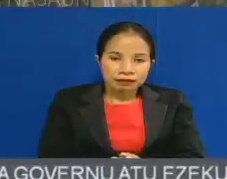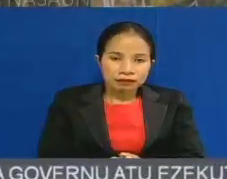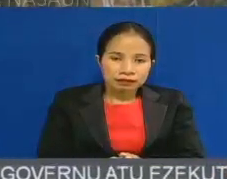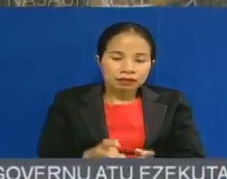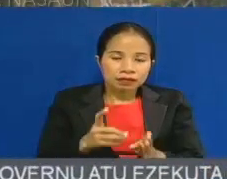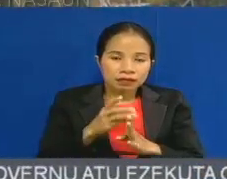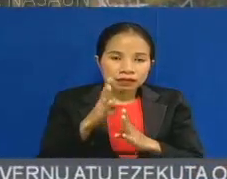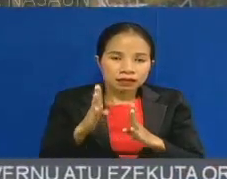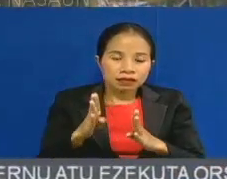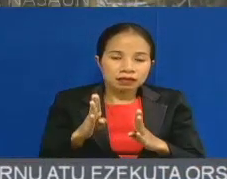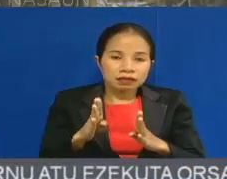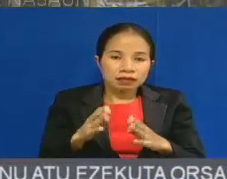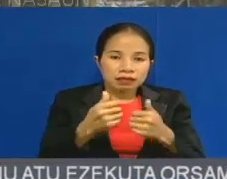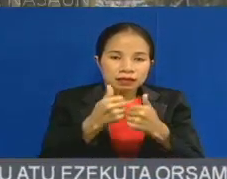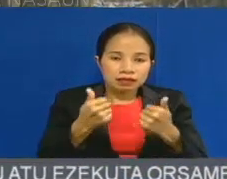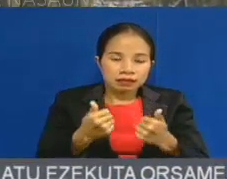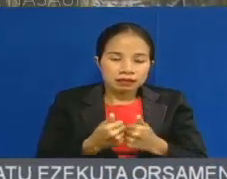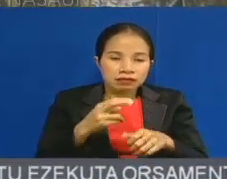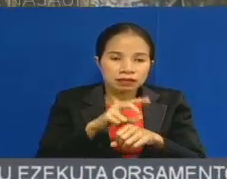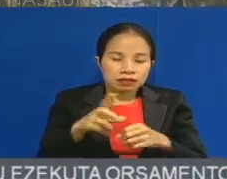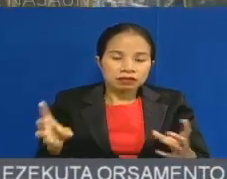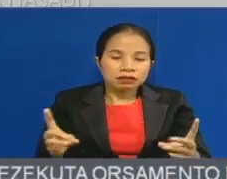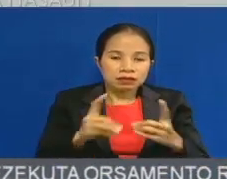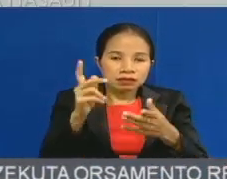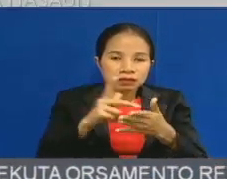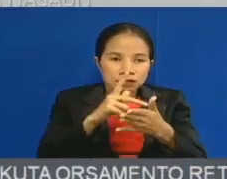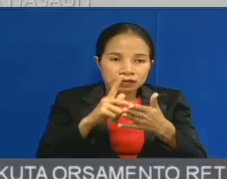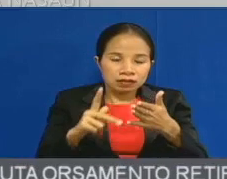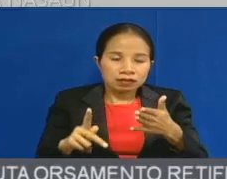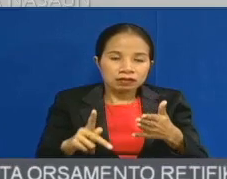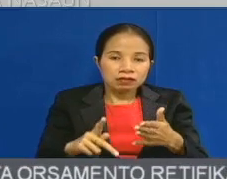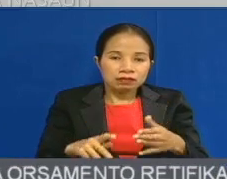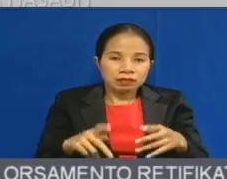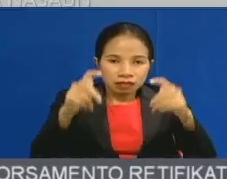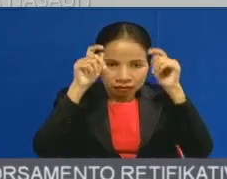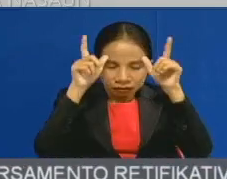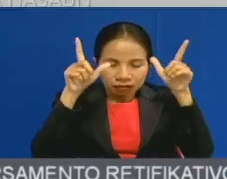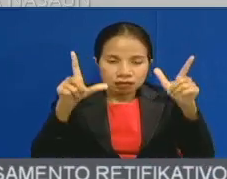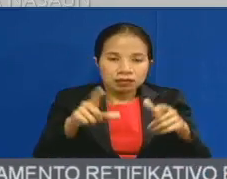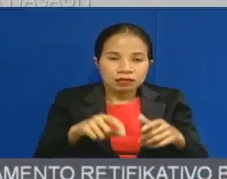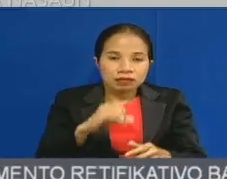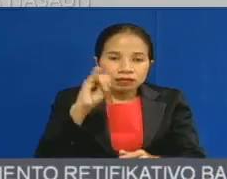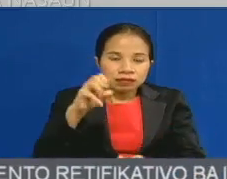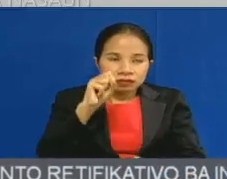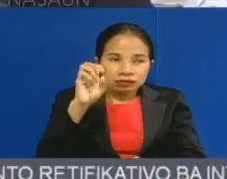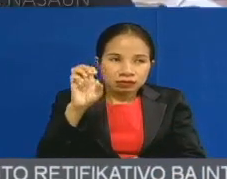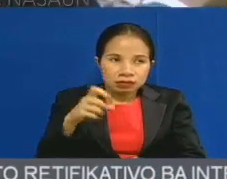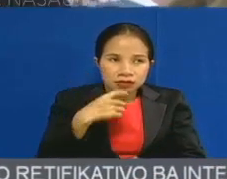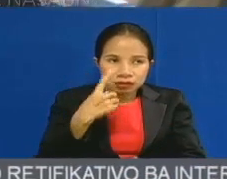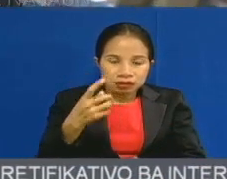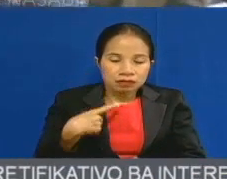Diretor executivo Alianța Națională contra Crimei Infantice de Timor-Leste, ANCITL, José Turque exige